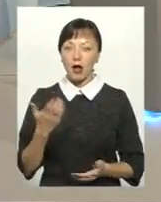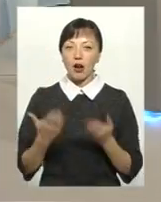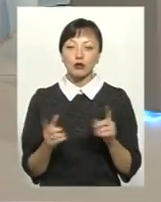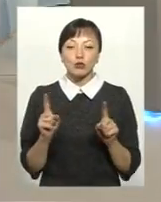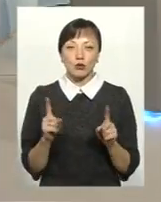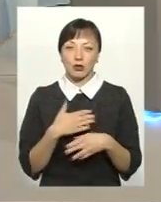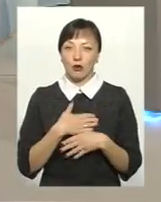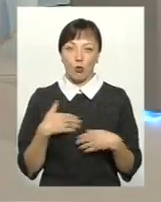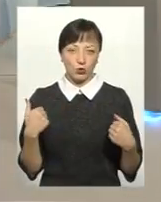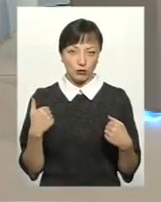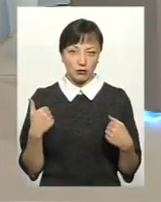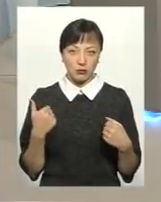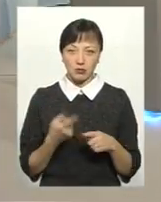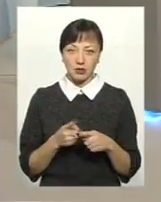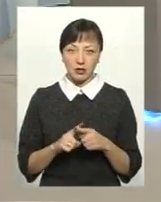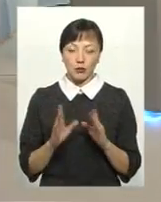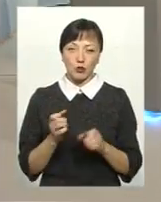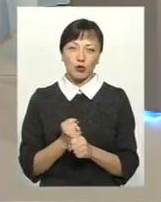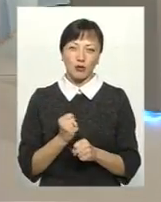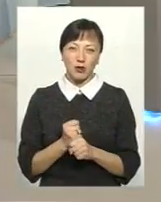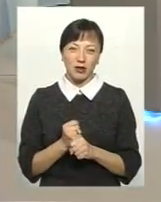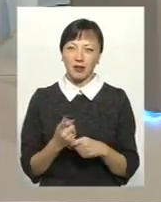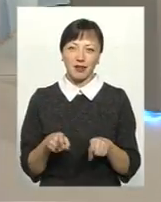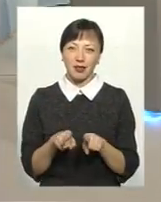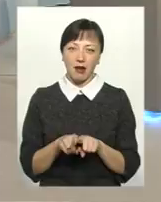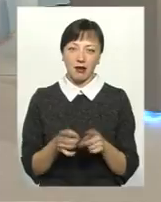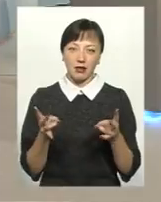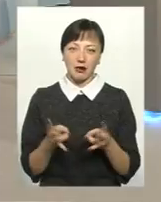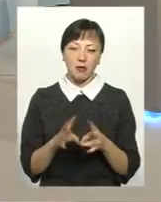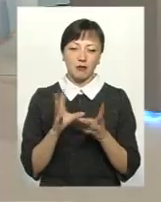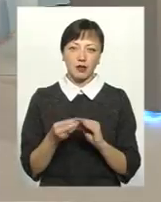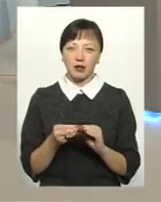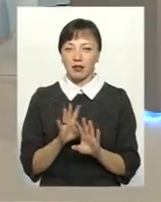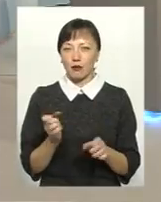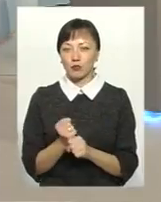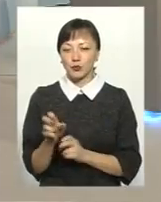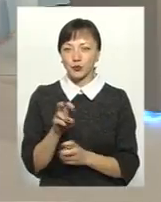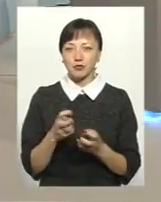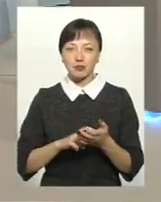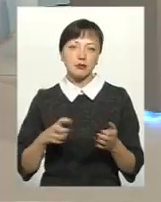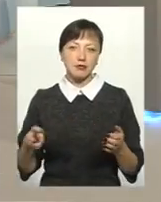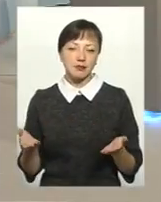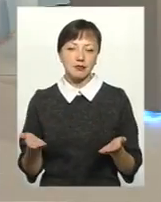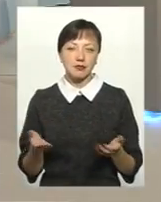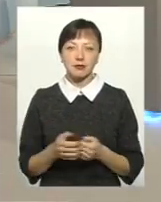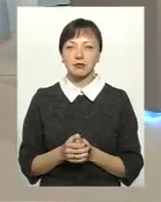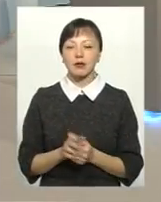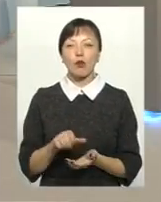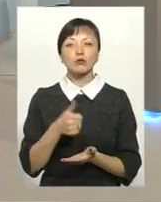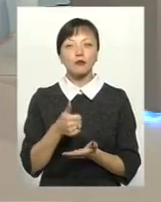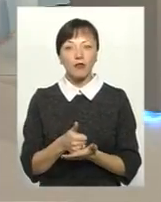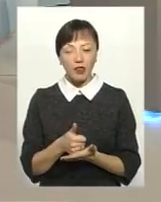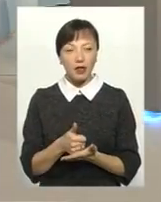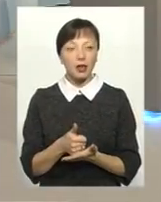чогось не хочемо, ми це будемо робити не так, як слід, або взагалі не робити, або шукати шляхи, щоб це не робити. Основне,